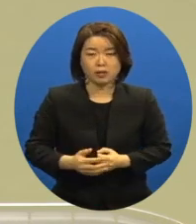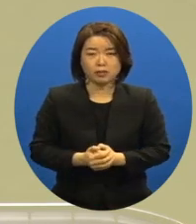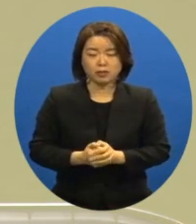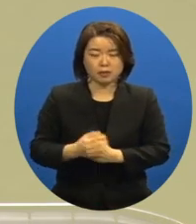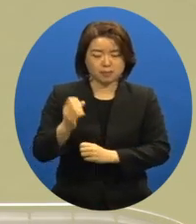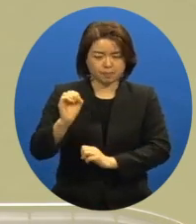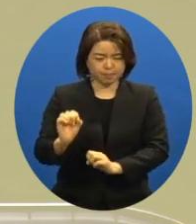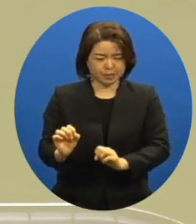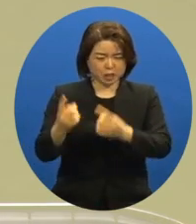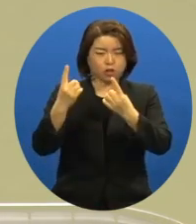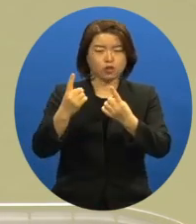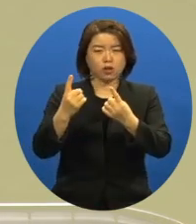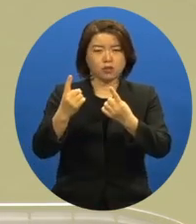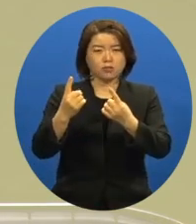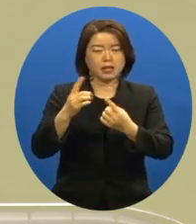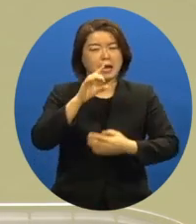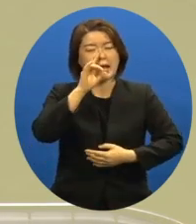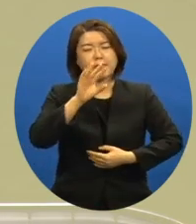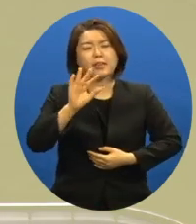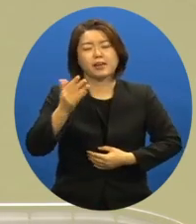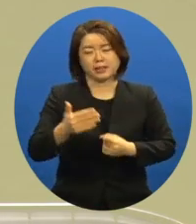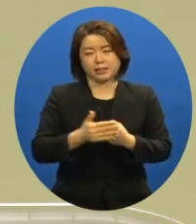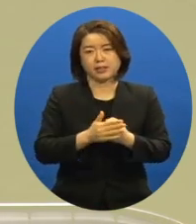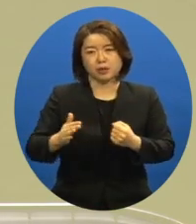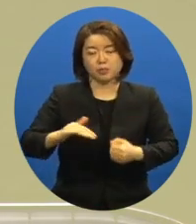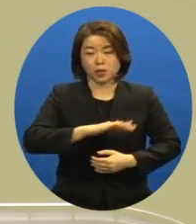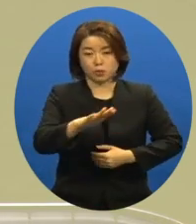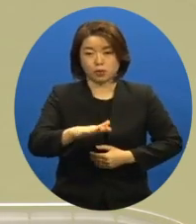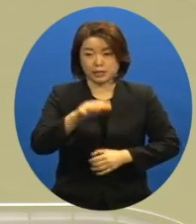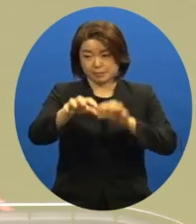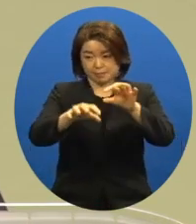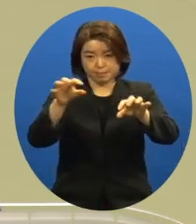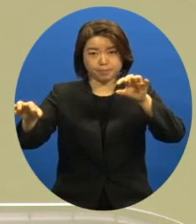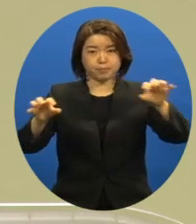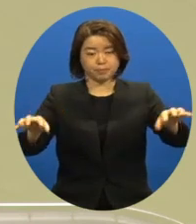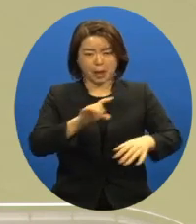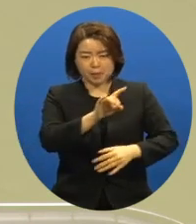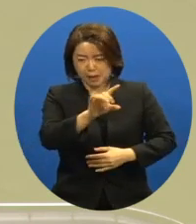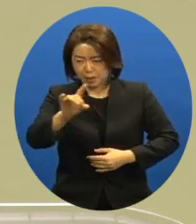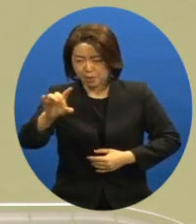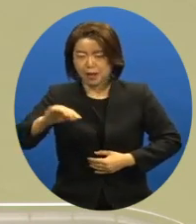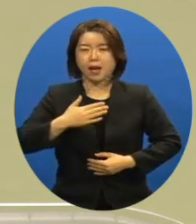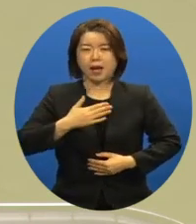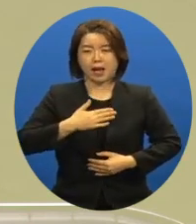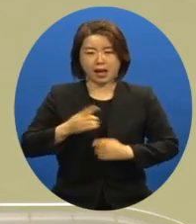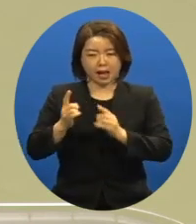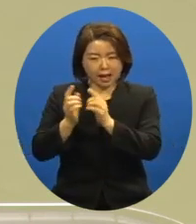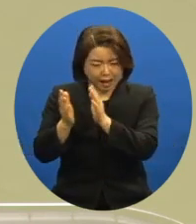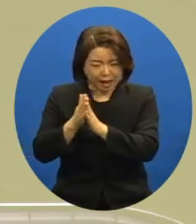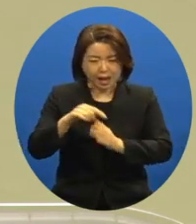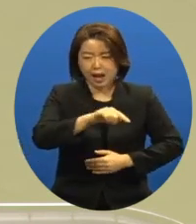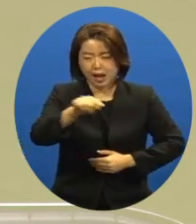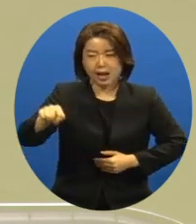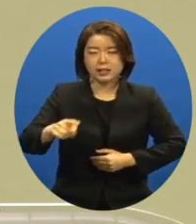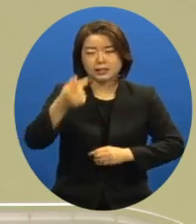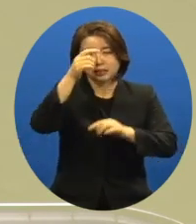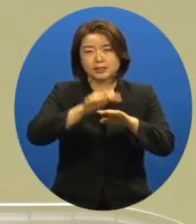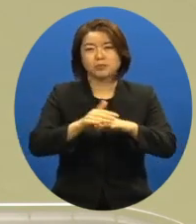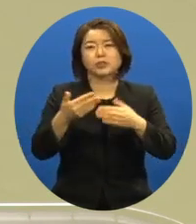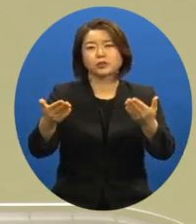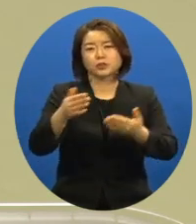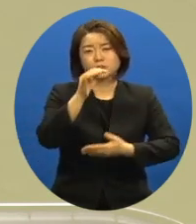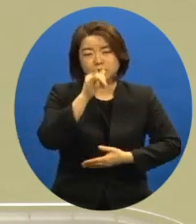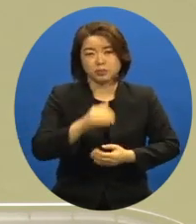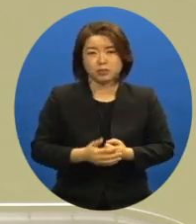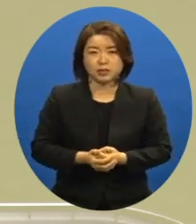근원이 되지 않아야 하기 때문에 우리가 이렇게 흩어져서 가정에서 예배를 드리는 것뿐입니다. 그러나